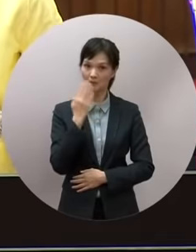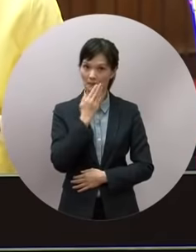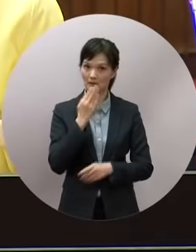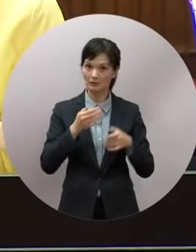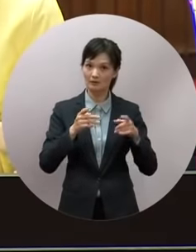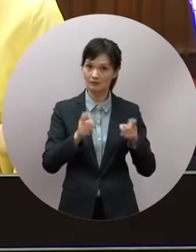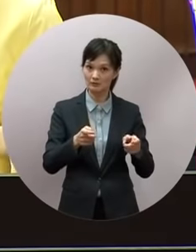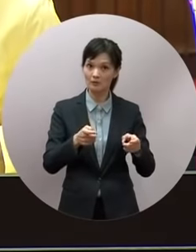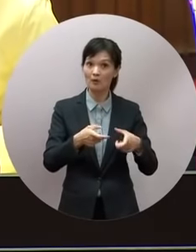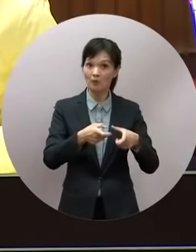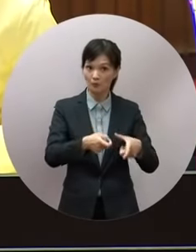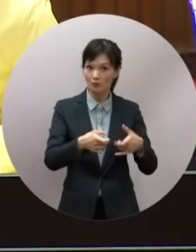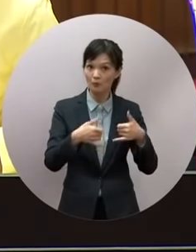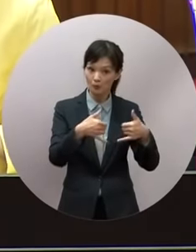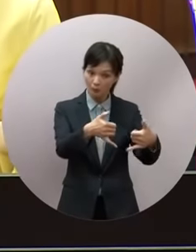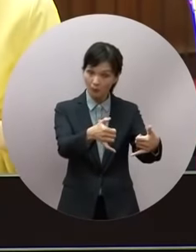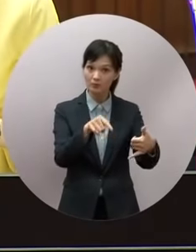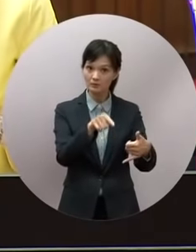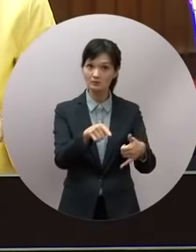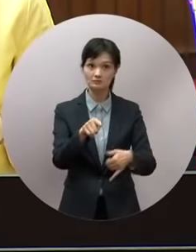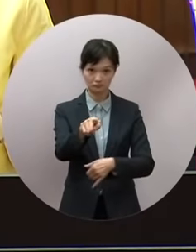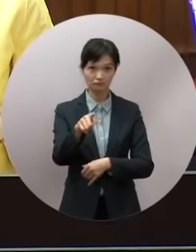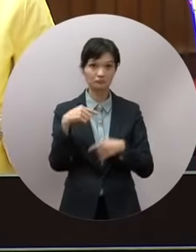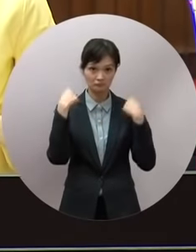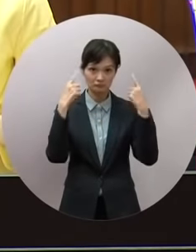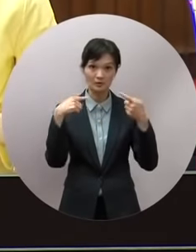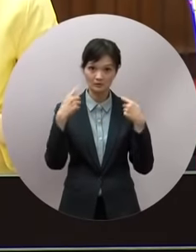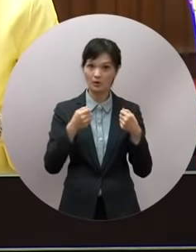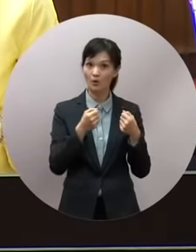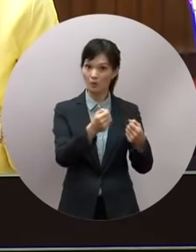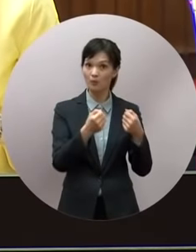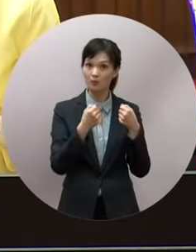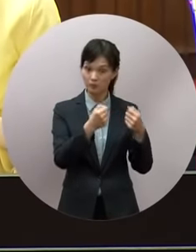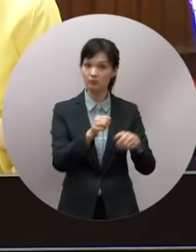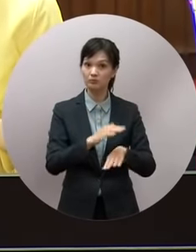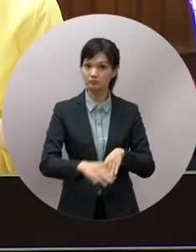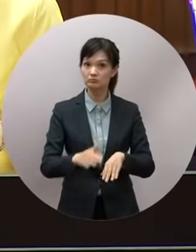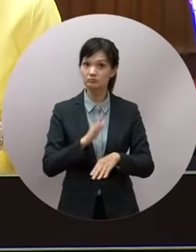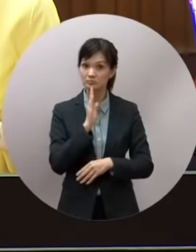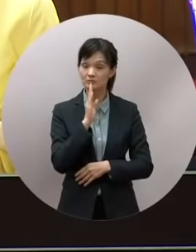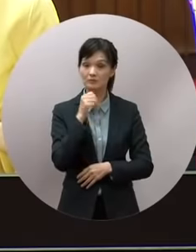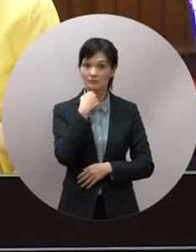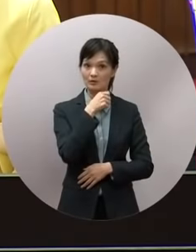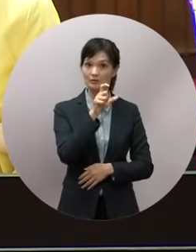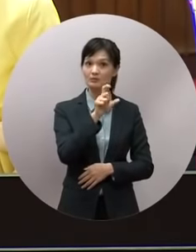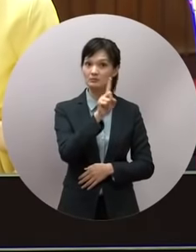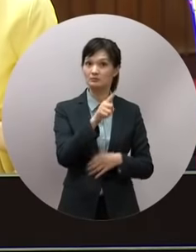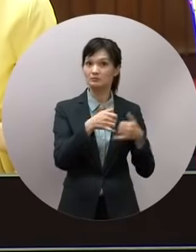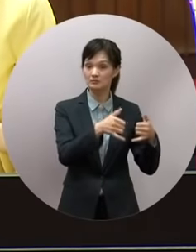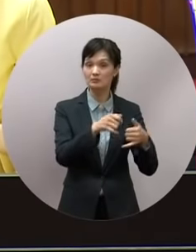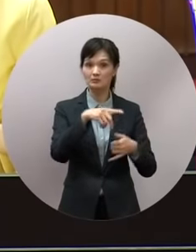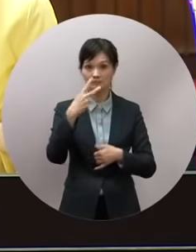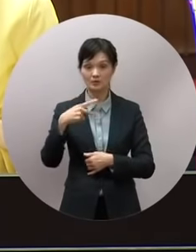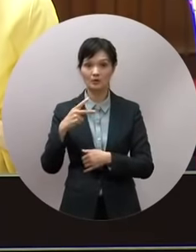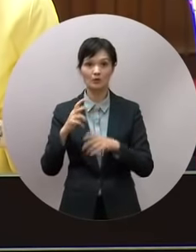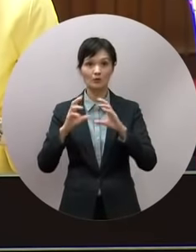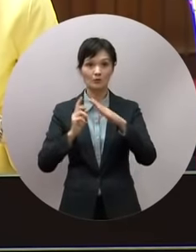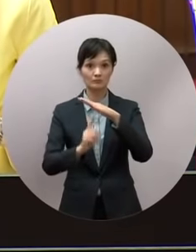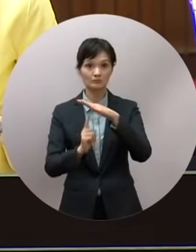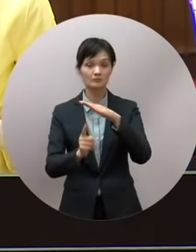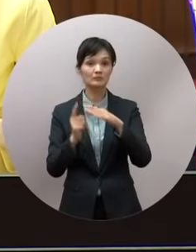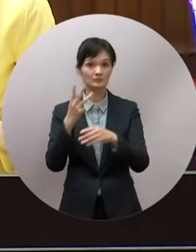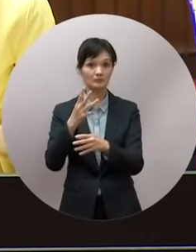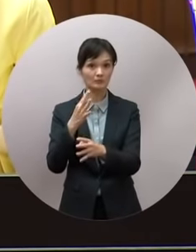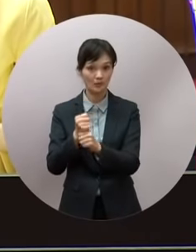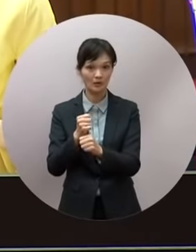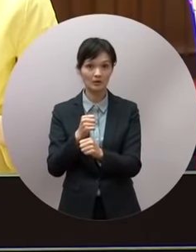应该在您的行程里面也会经常的使用到，它是衔接台61线与国道3号和美交流道很重